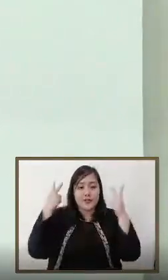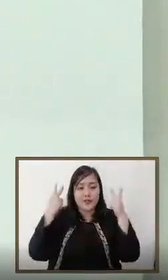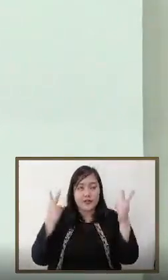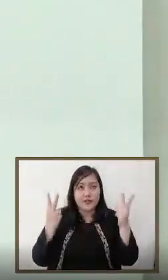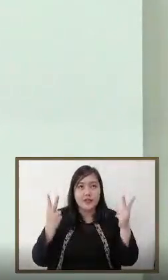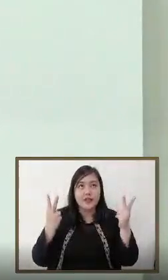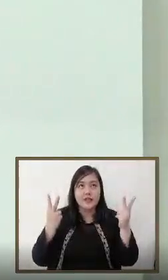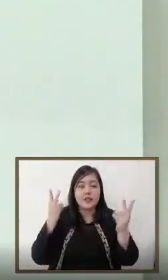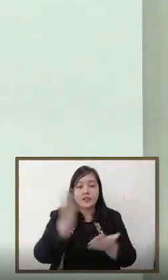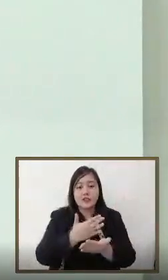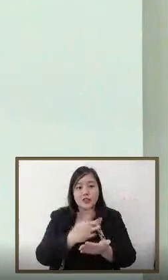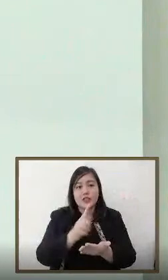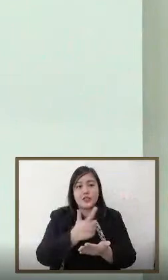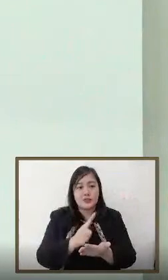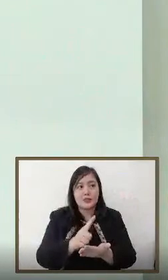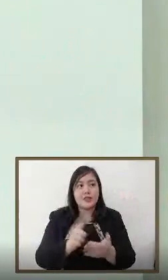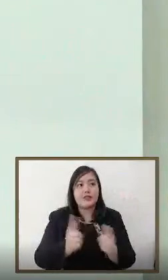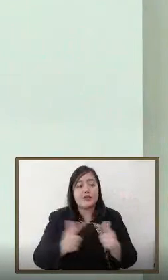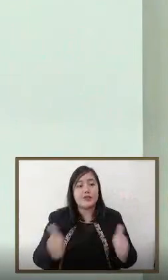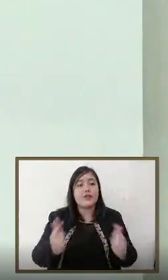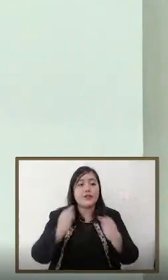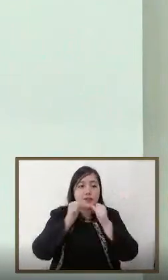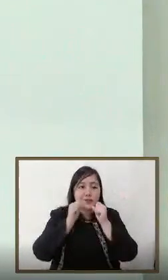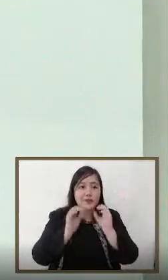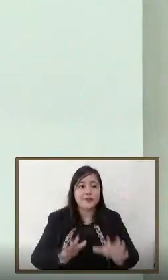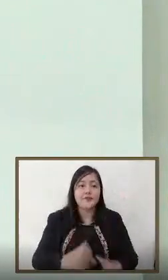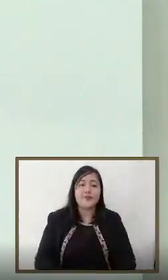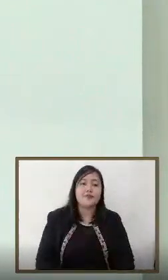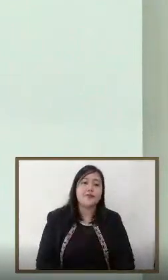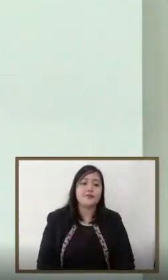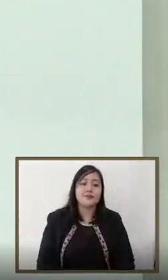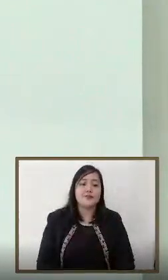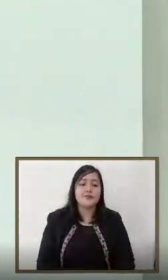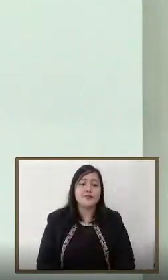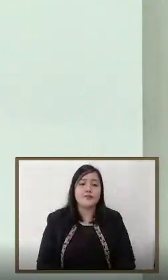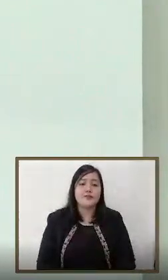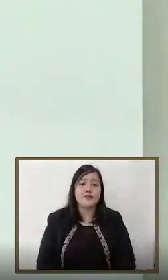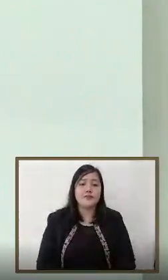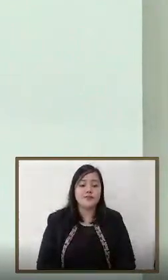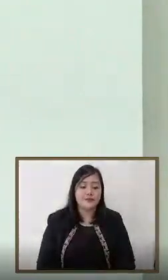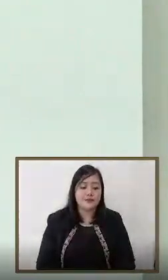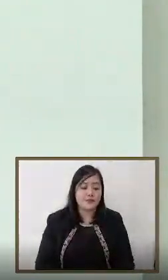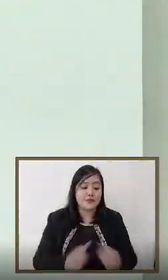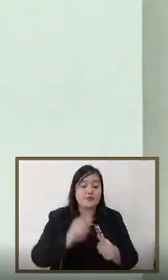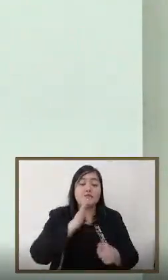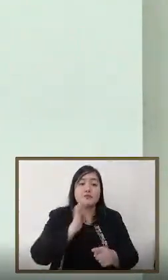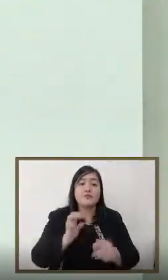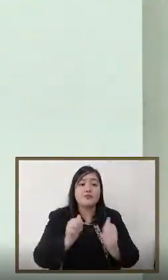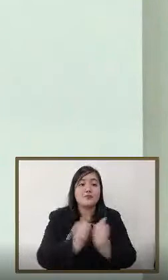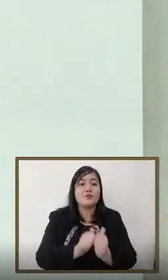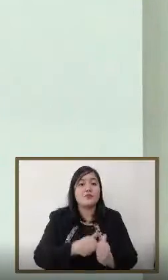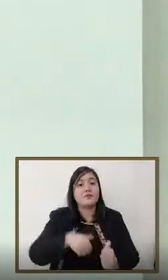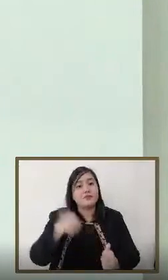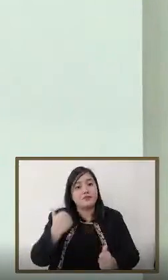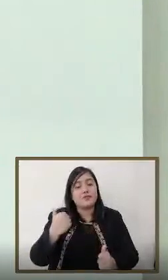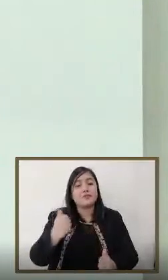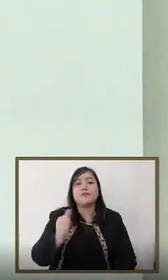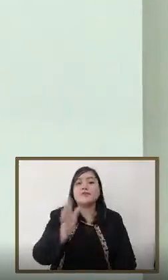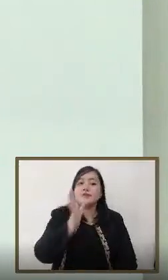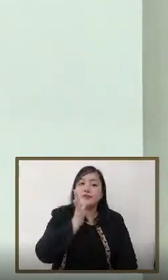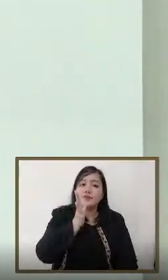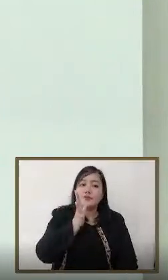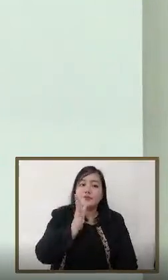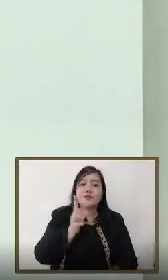ay napakalaking blessing nun. Kasi yung makasama ko po yung mga nanay na alam ko may mga schedule din, pero pagdating sa